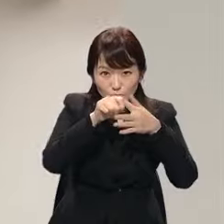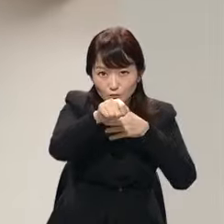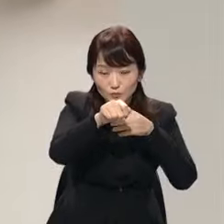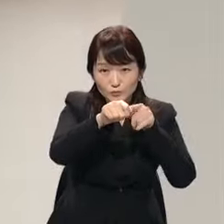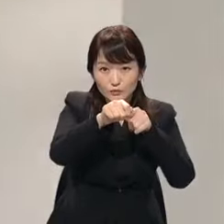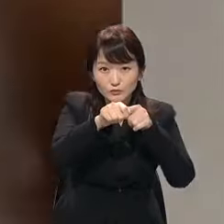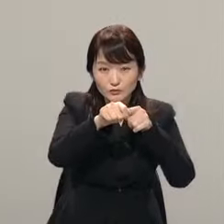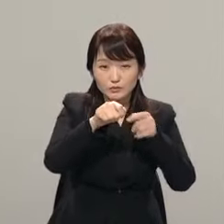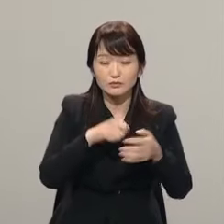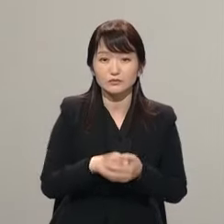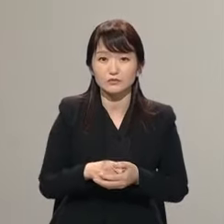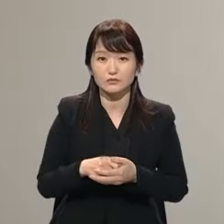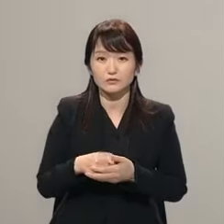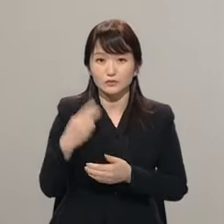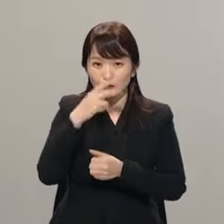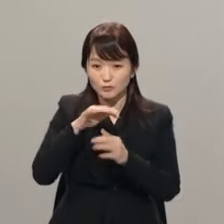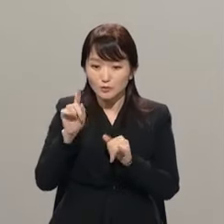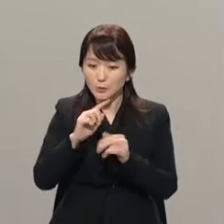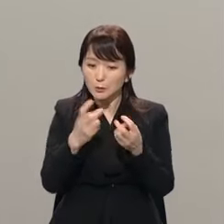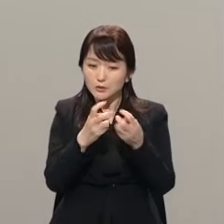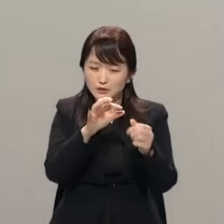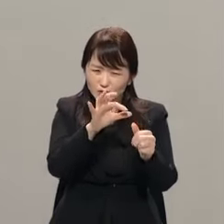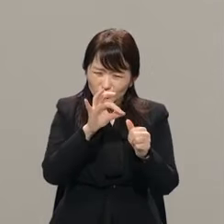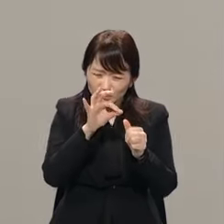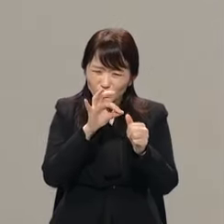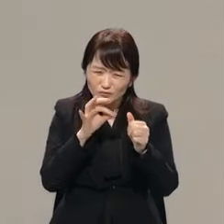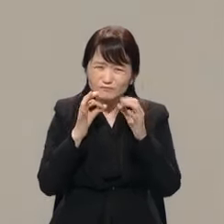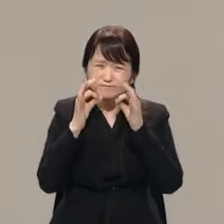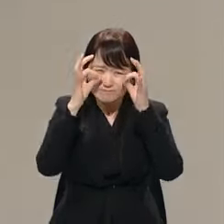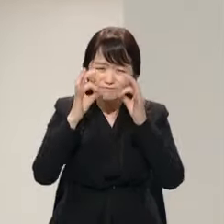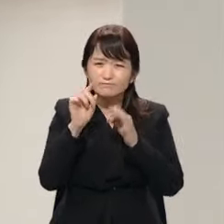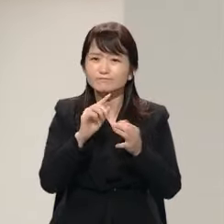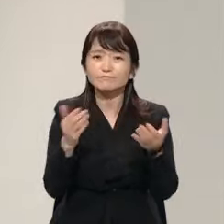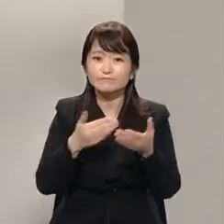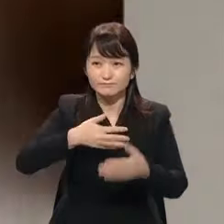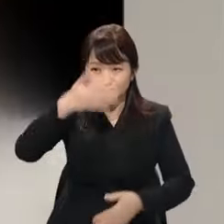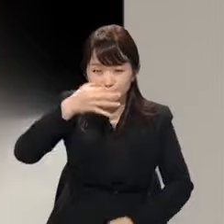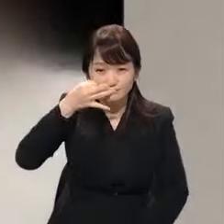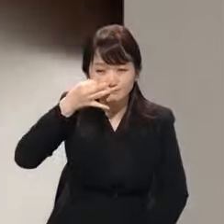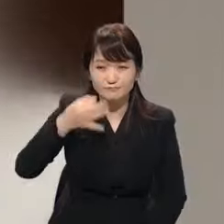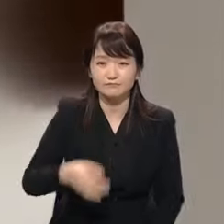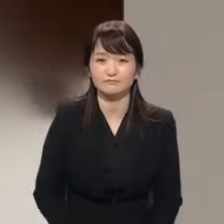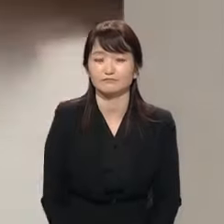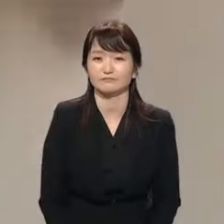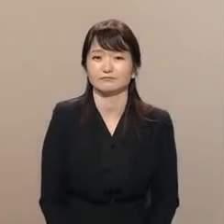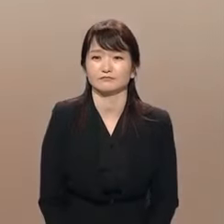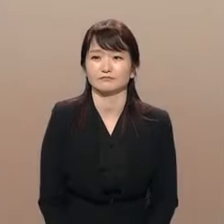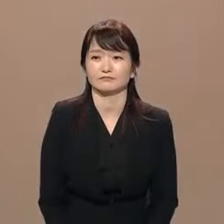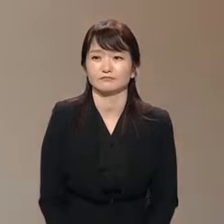당황한 고양이 보호자는 어떻게든 꺼내보려고 시도를 합니다. 무슨 일인지 영상으로 만나보겠습니다.